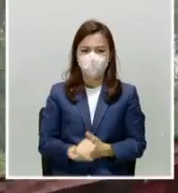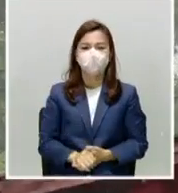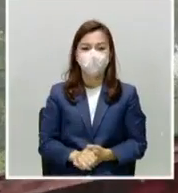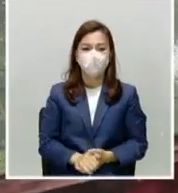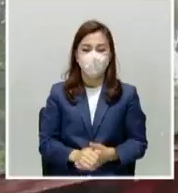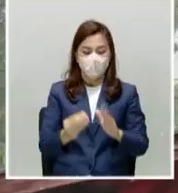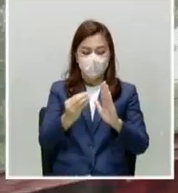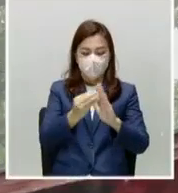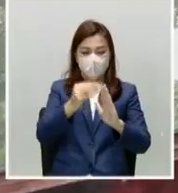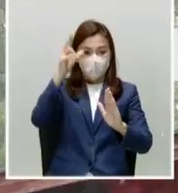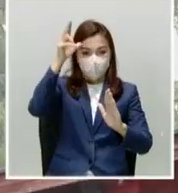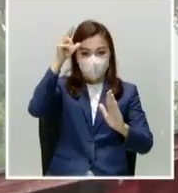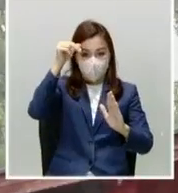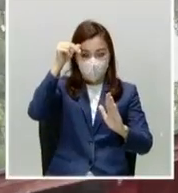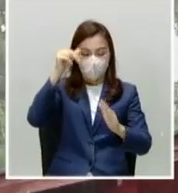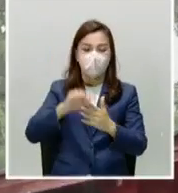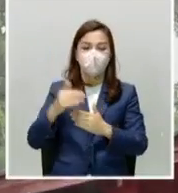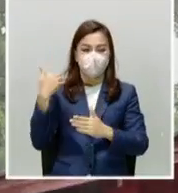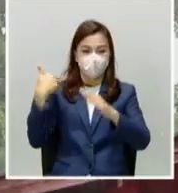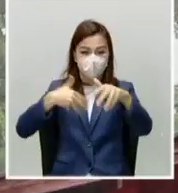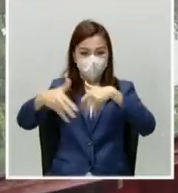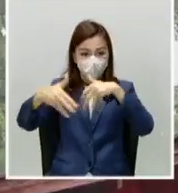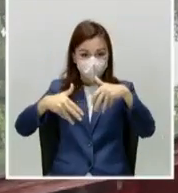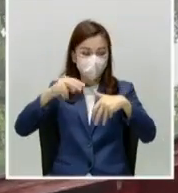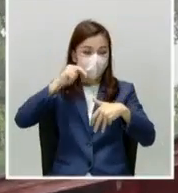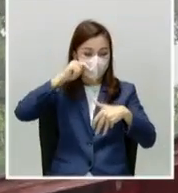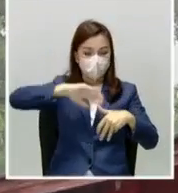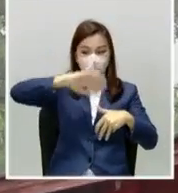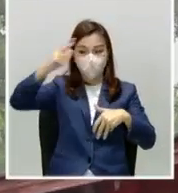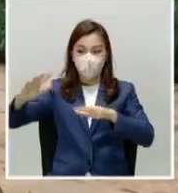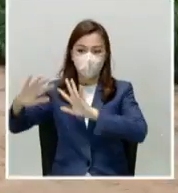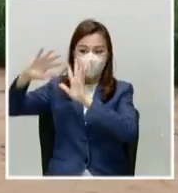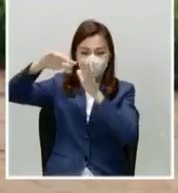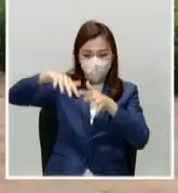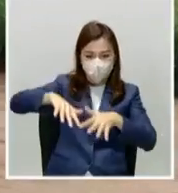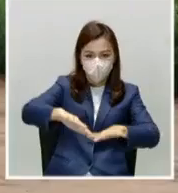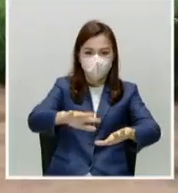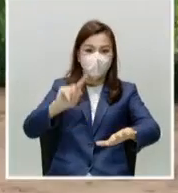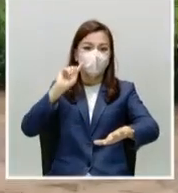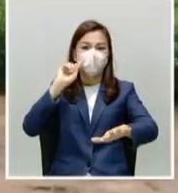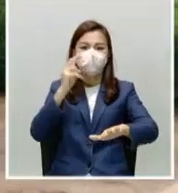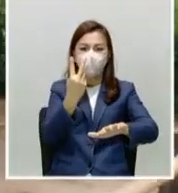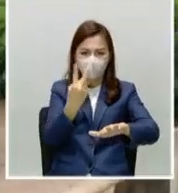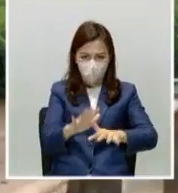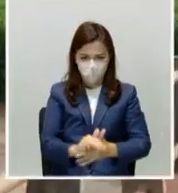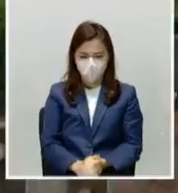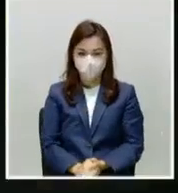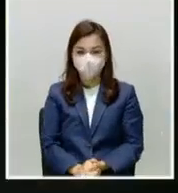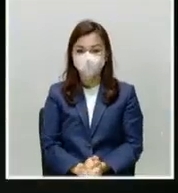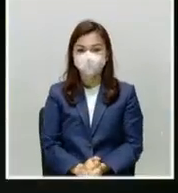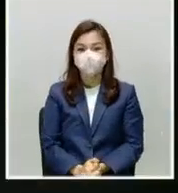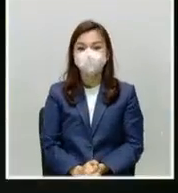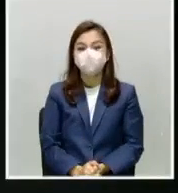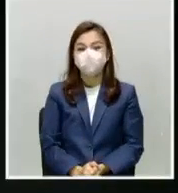คะที่อำเภอวังเหนือค่ะหมู่บ้านนึงที่น้ำป่าไหลหลากลงมาท่วมซ้ำเป็นรอบที่2แล้วด้วยค่ะ